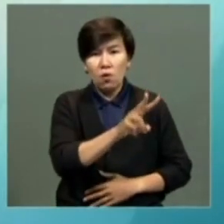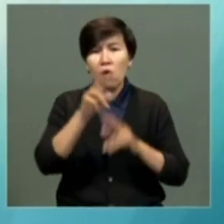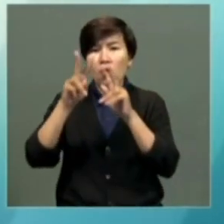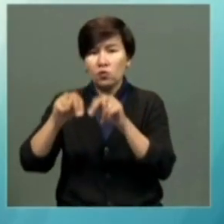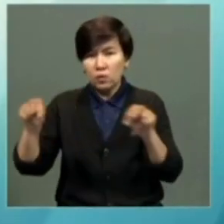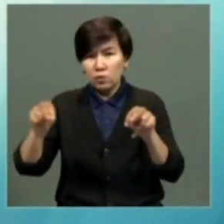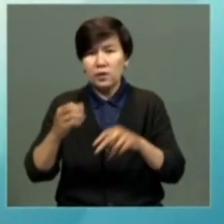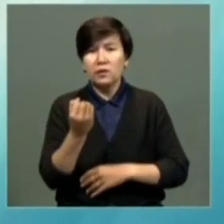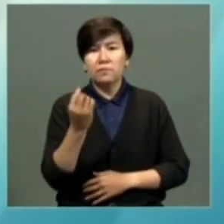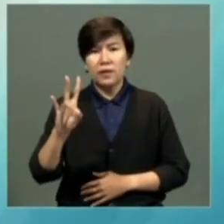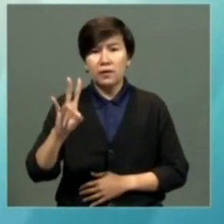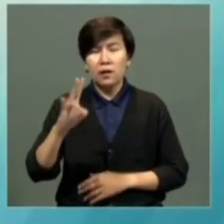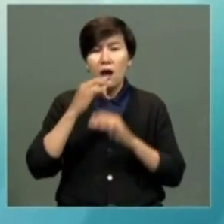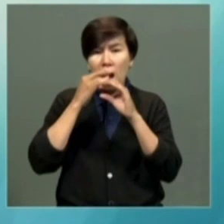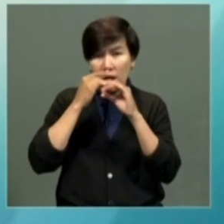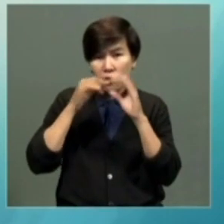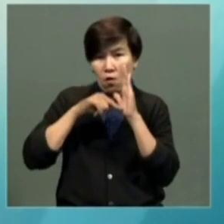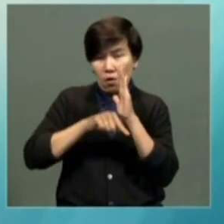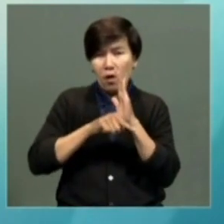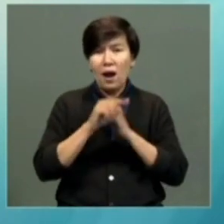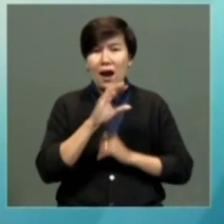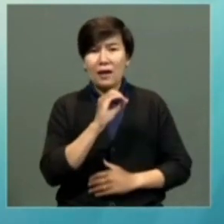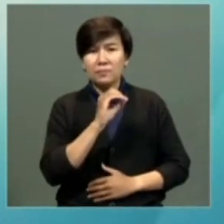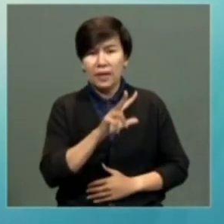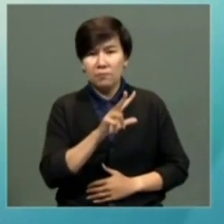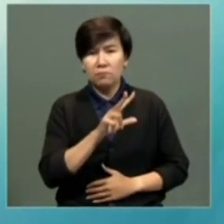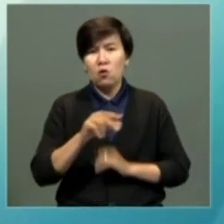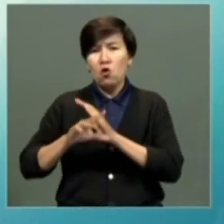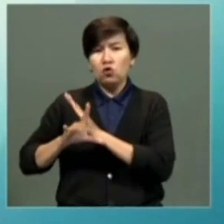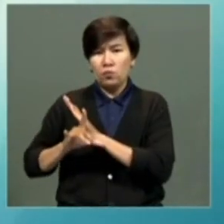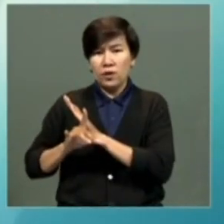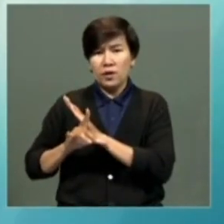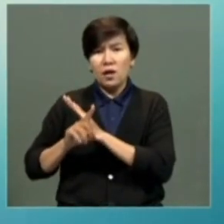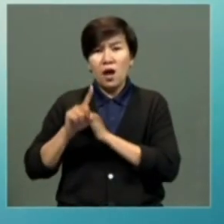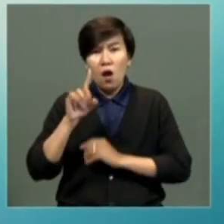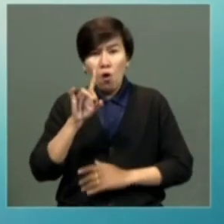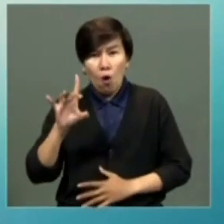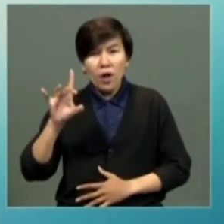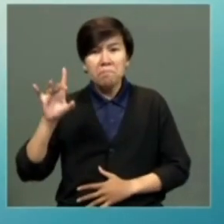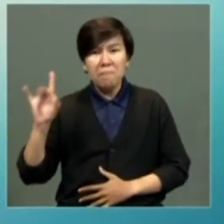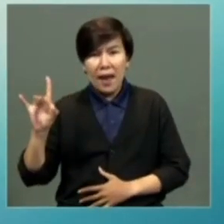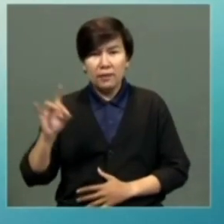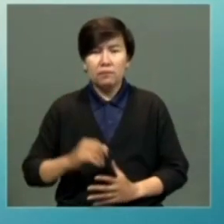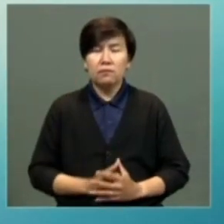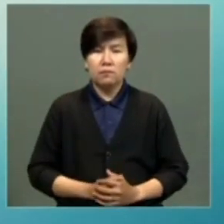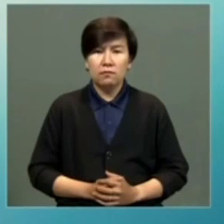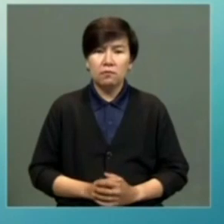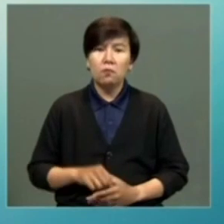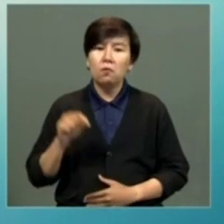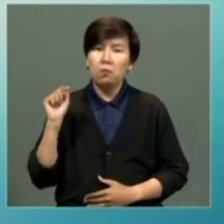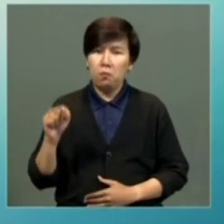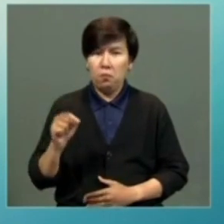อง53ชลบุรี108ผมเน้นย้ำตรงนี้นะครับนี่คือ3